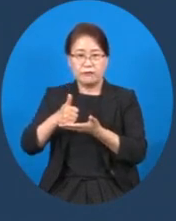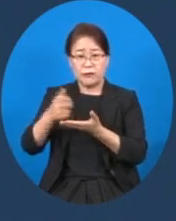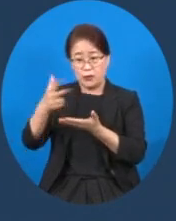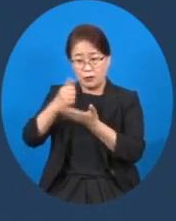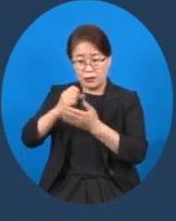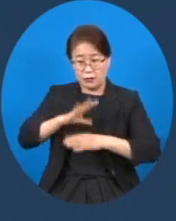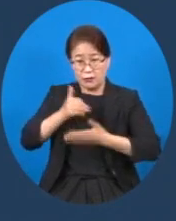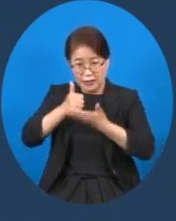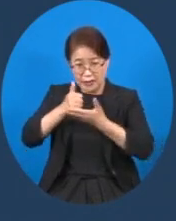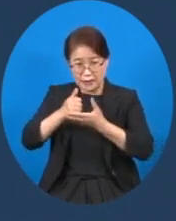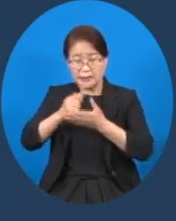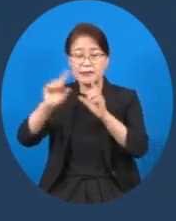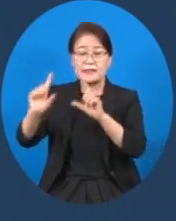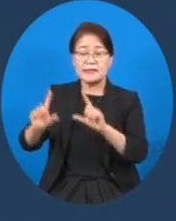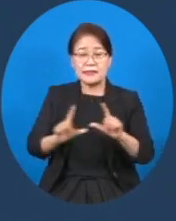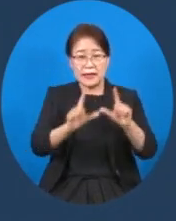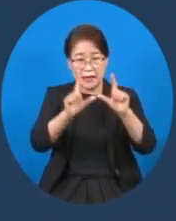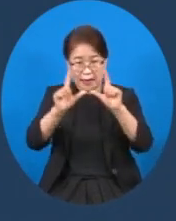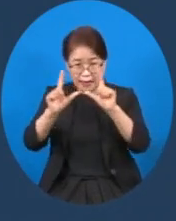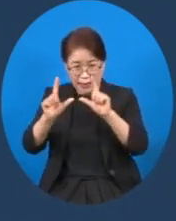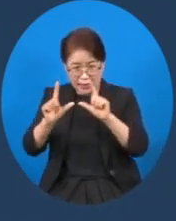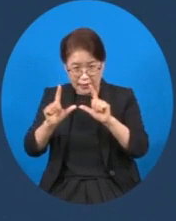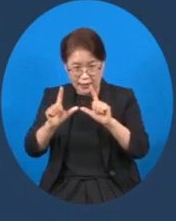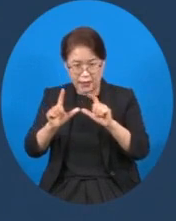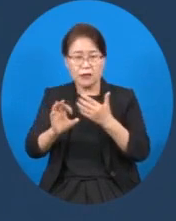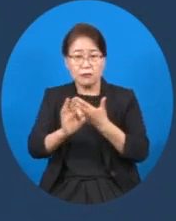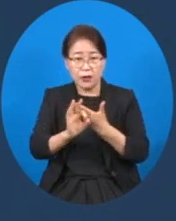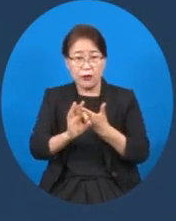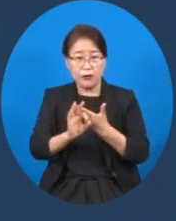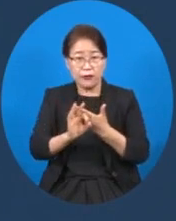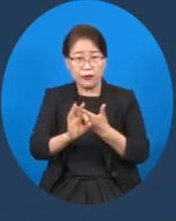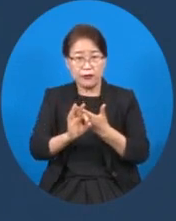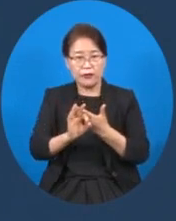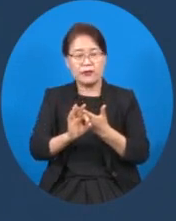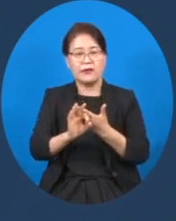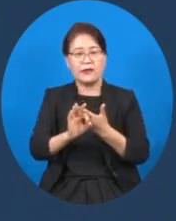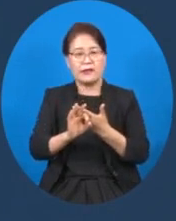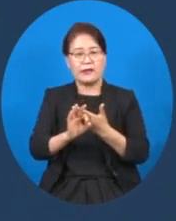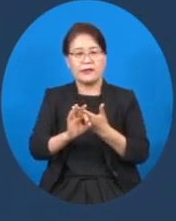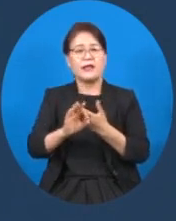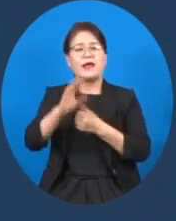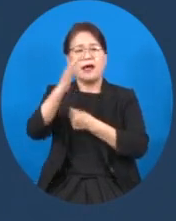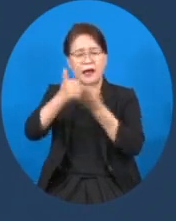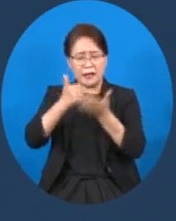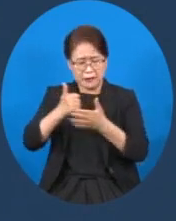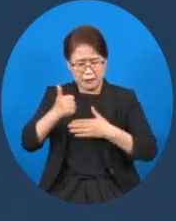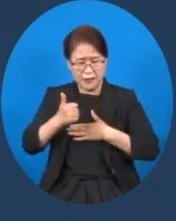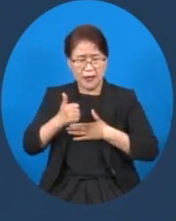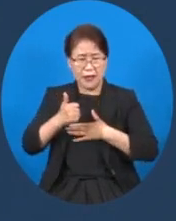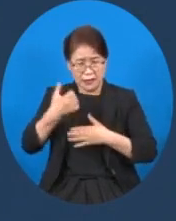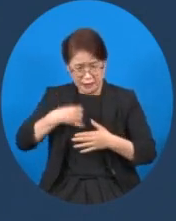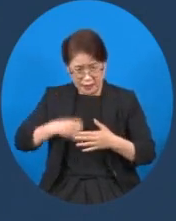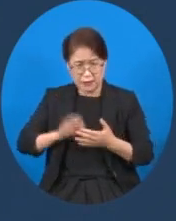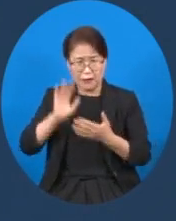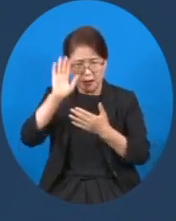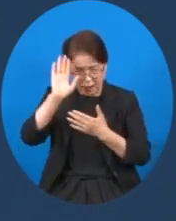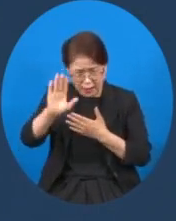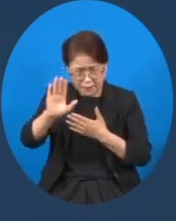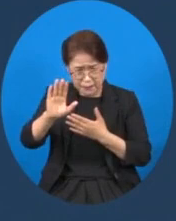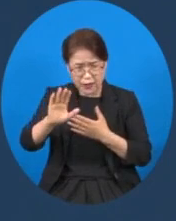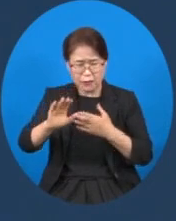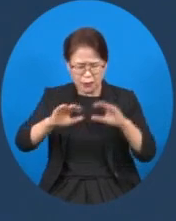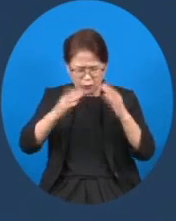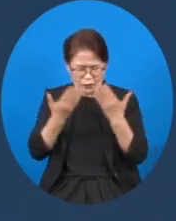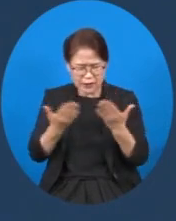여호와를 경외하는 삶을 살면 하나님이 내 자녀의 인생의 미래를 하나님이 책임져 주신다는